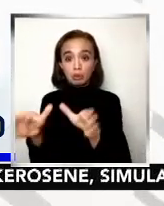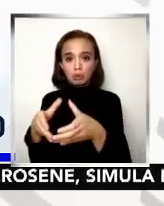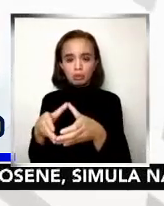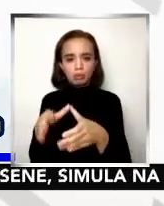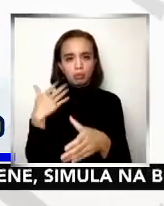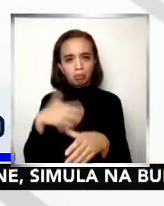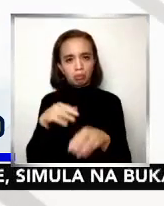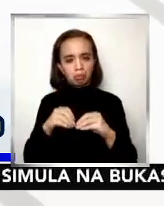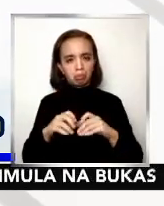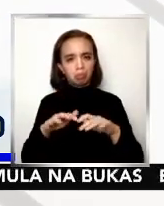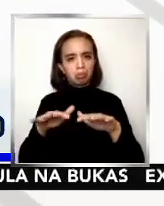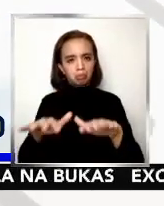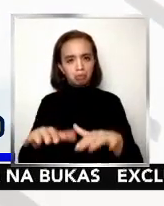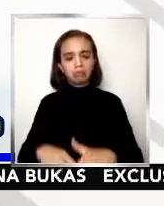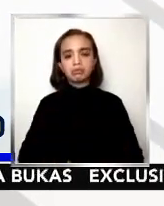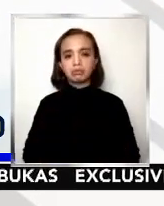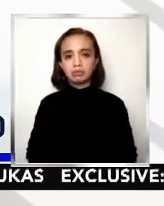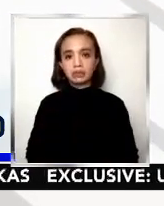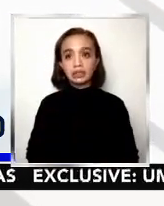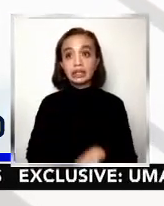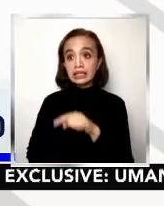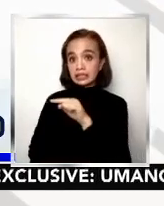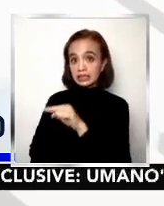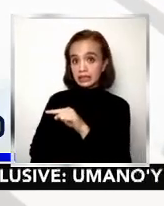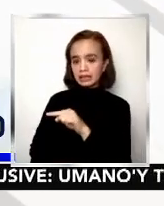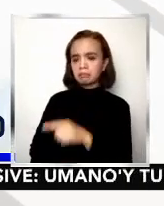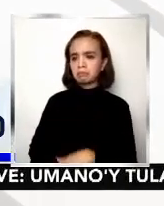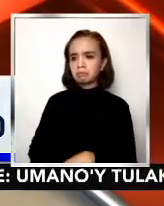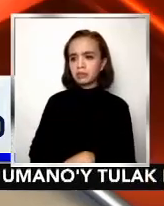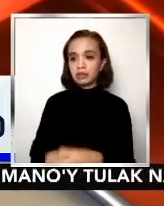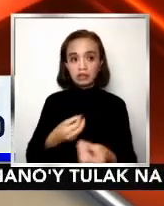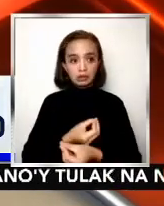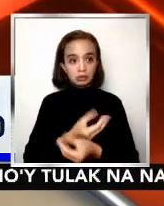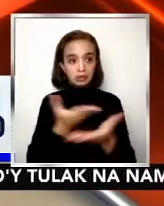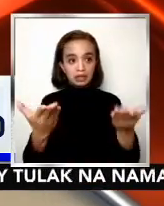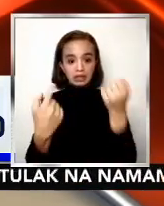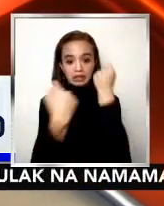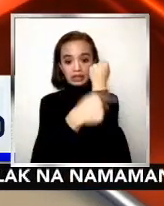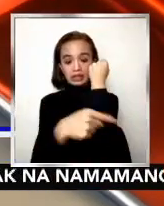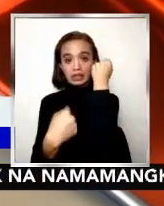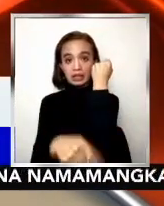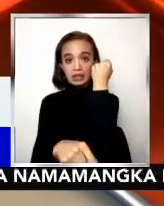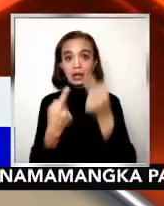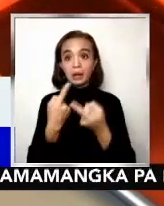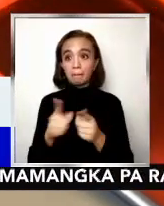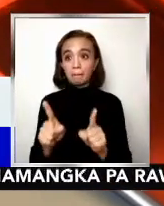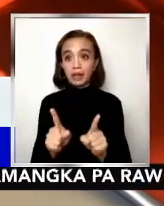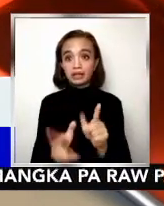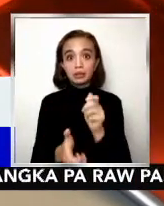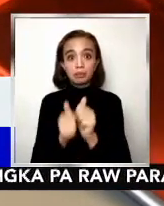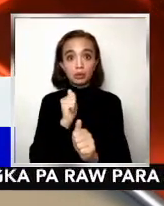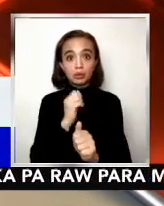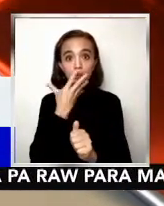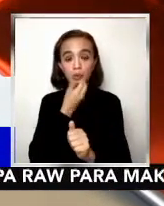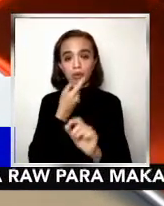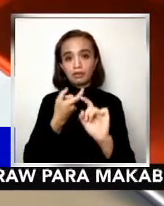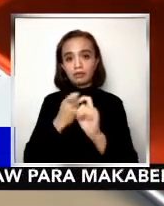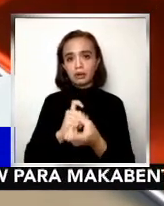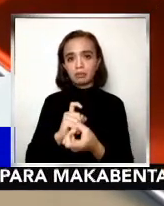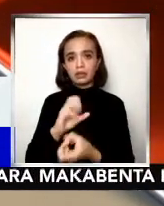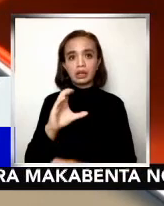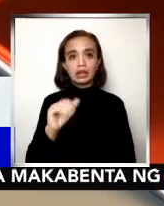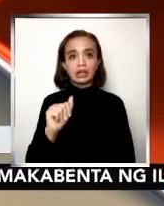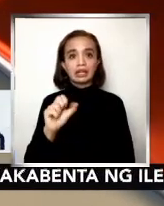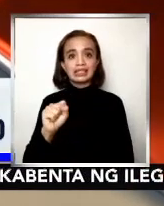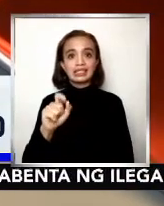ay nagdi-distribute sa kabuuan ng Zambales, pero karamihan po ay yung mga taga-Castillejos at dito sa Muslim area ng